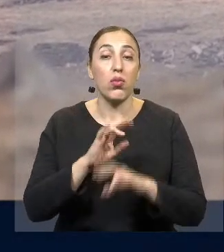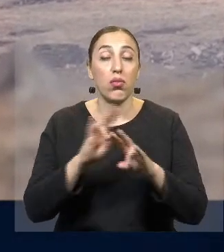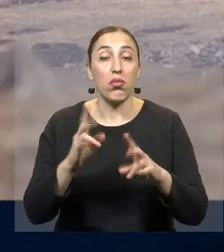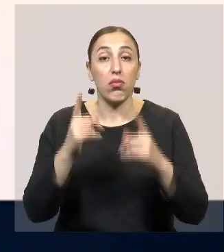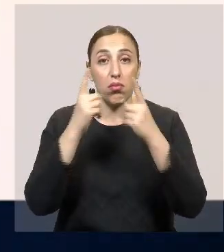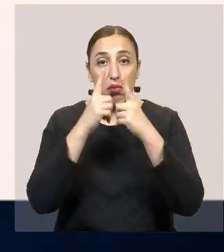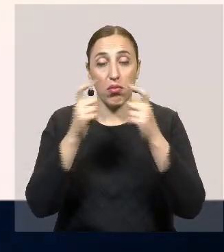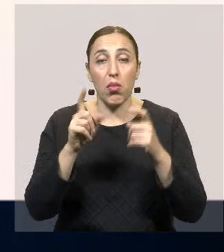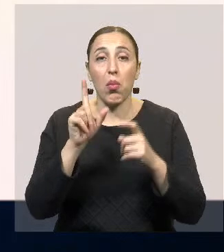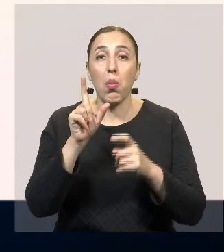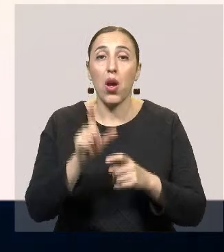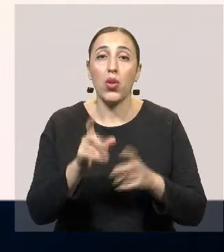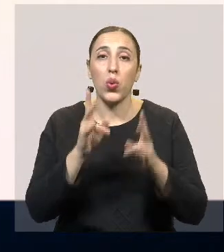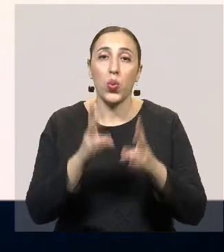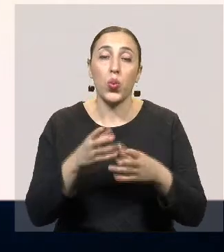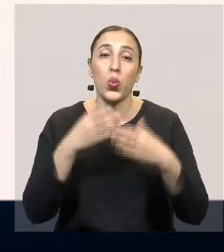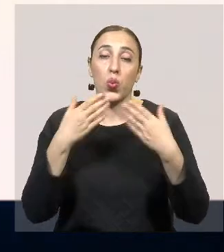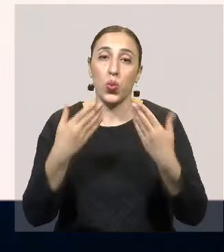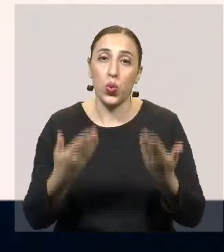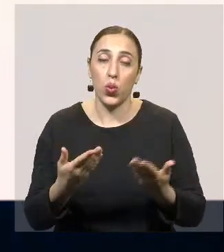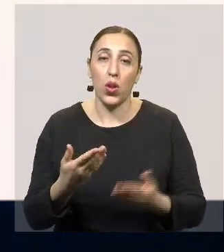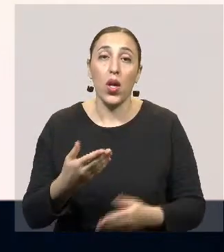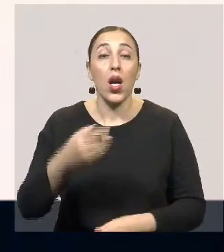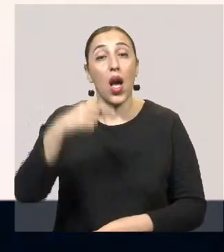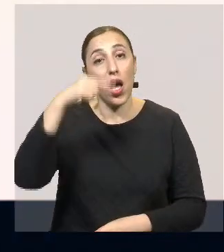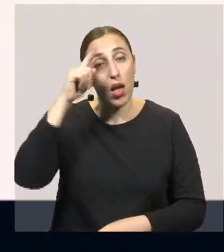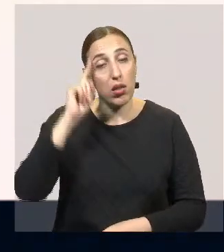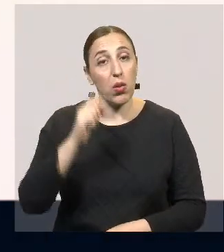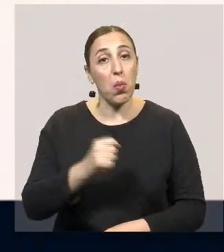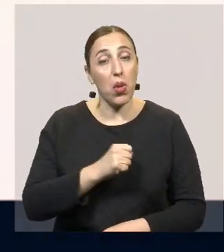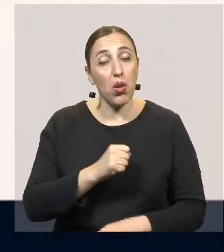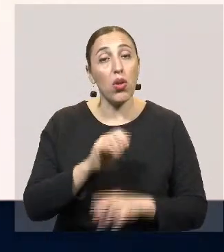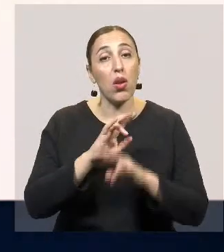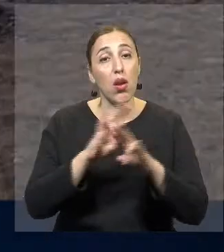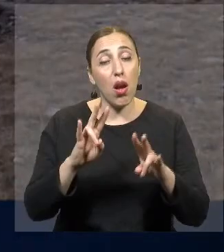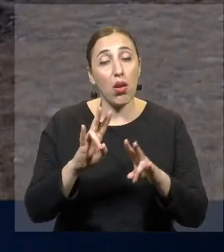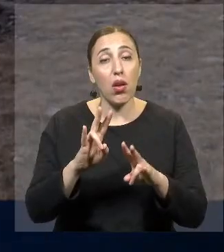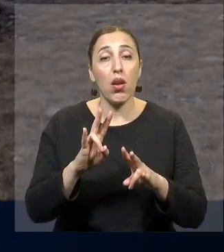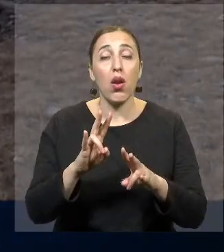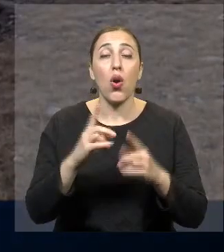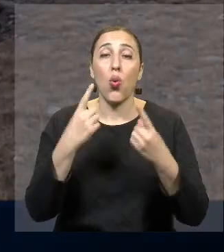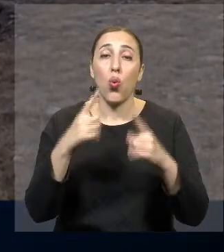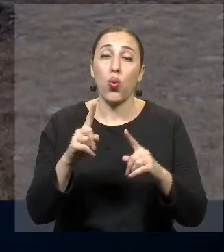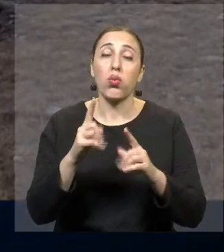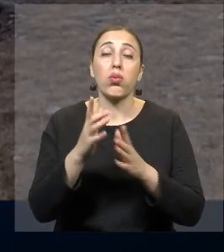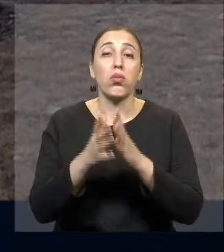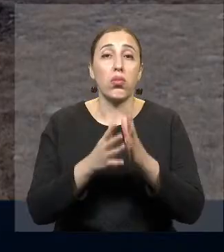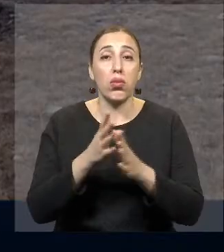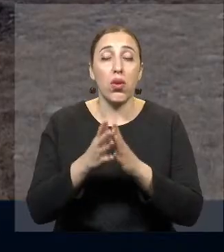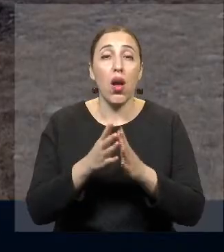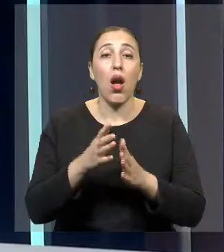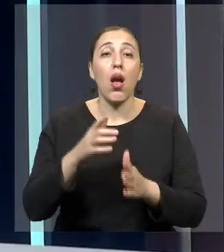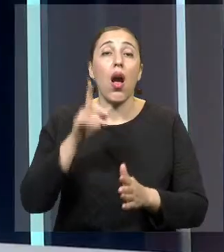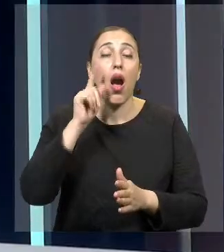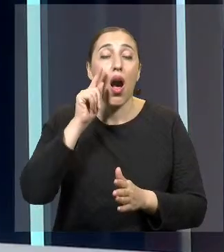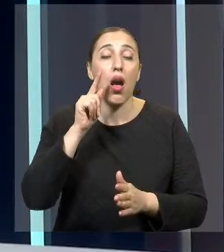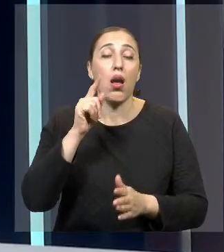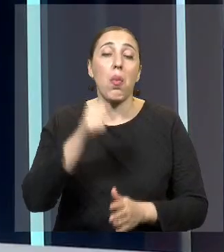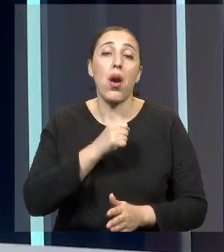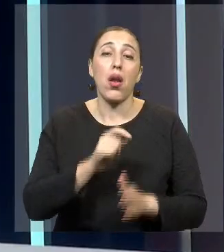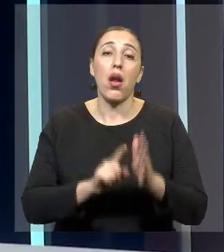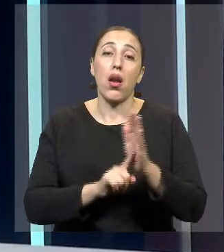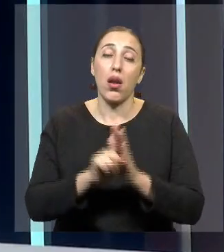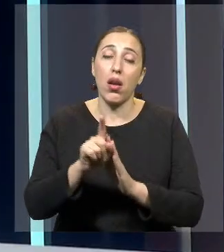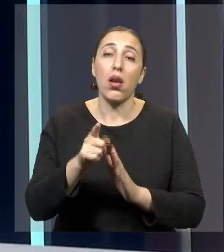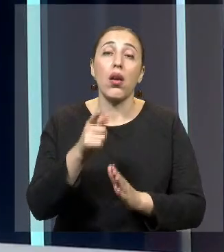հաղորդում է, որ տուժասներ չգան։ Ադրբեջանի պաշպանության Նախարություններ պնդում է, թե հայկական զինուրն է գնդակոցեր ադրբեջանական դիրքեր էք էլ